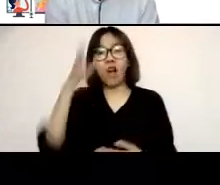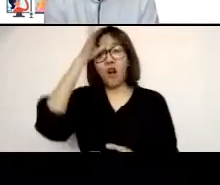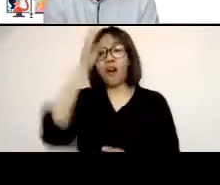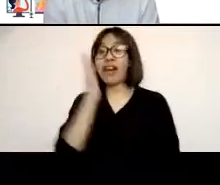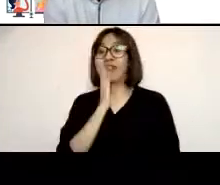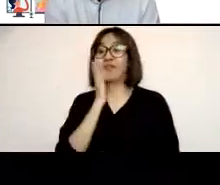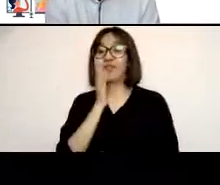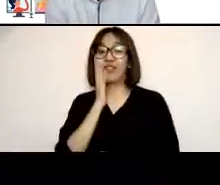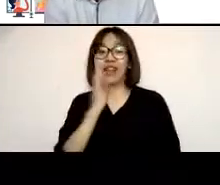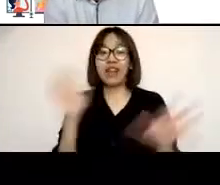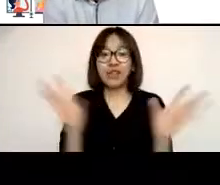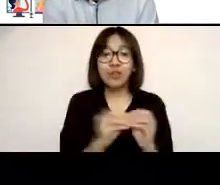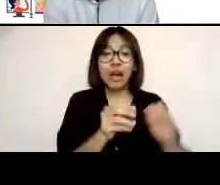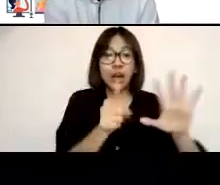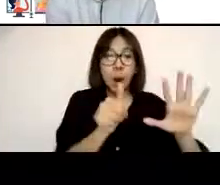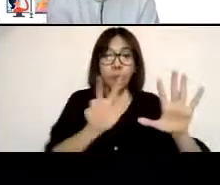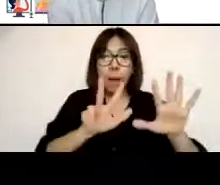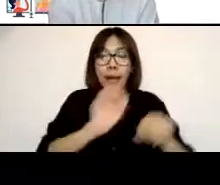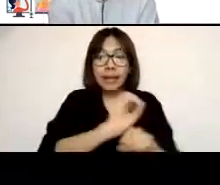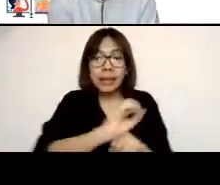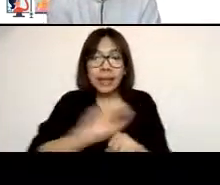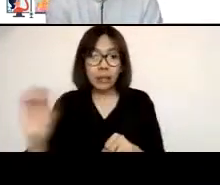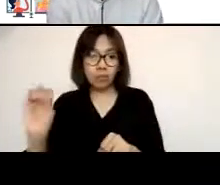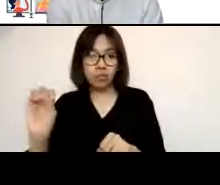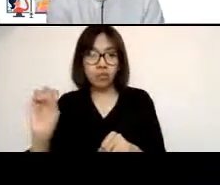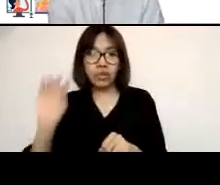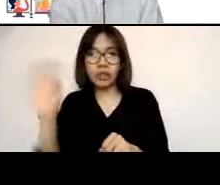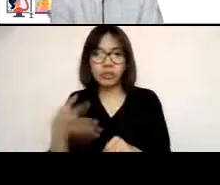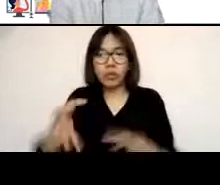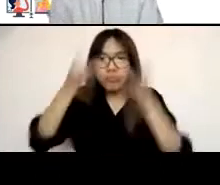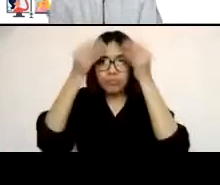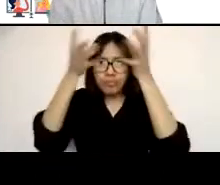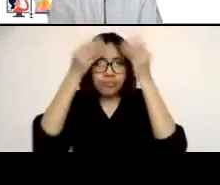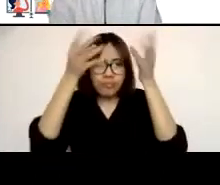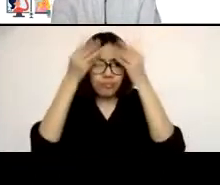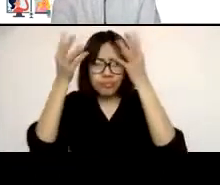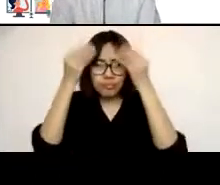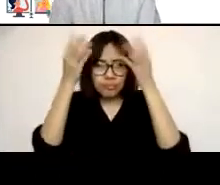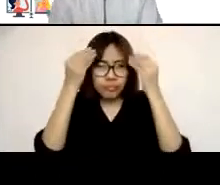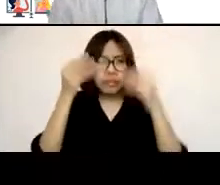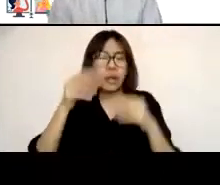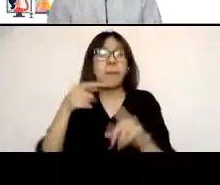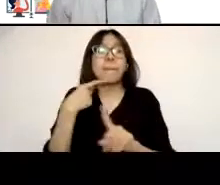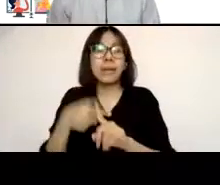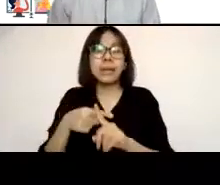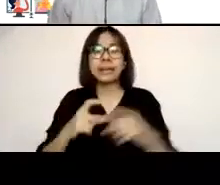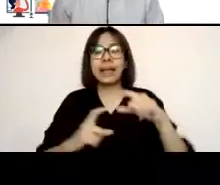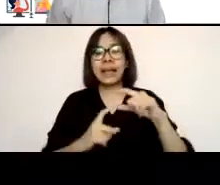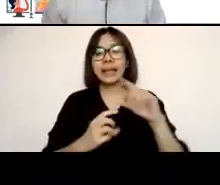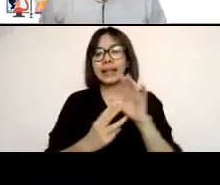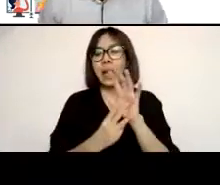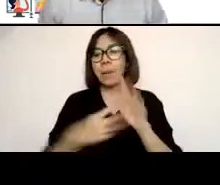orang muda di luar sekolah, baik di perkotaan maupun di pedesaan, lebih dari 300 SMK, termasuk orang muda